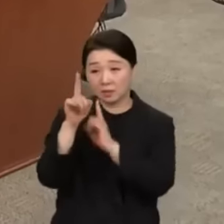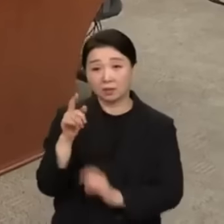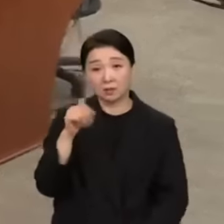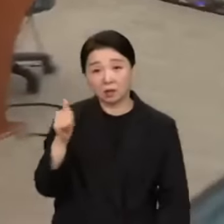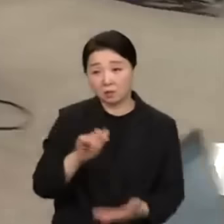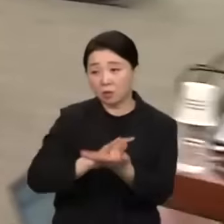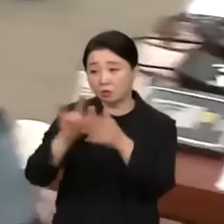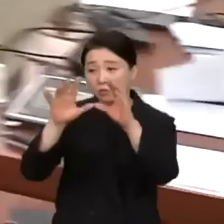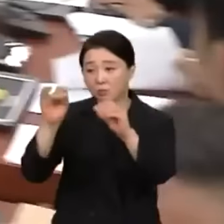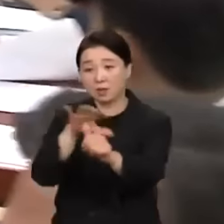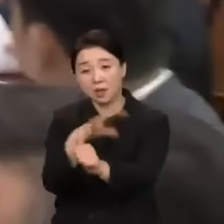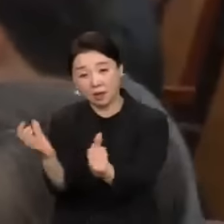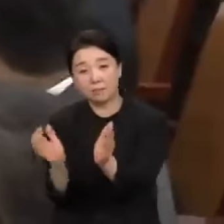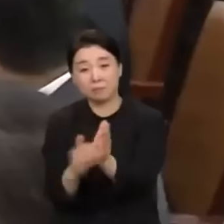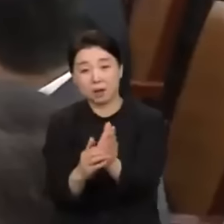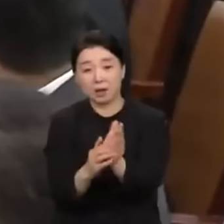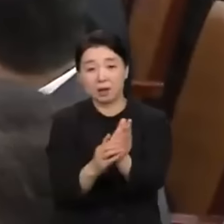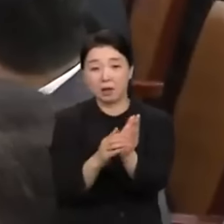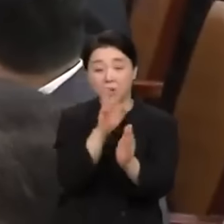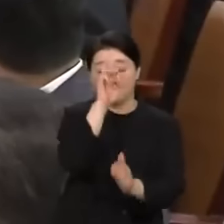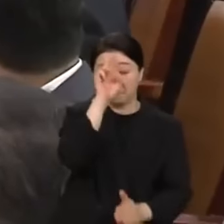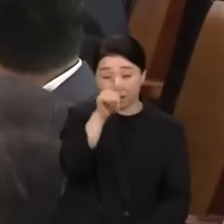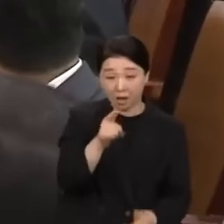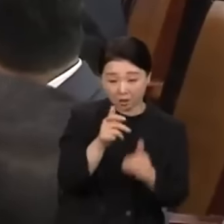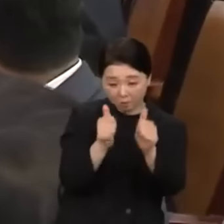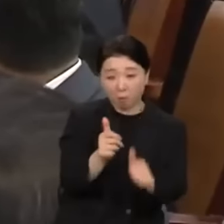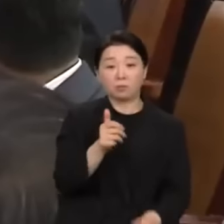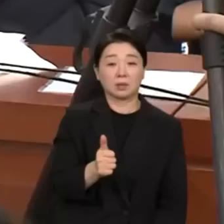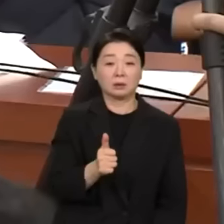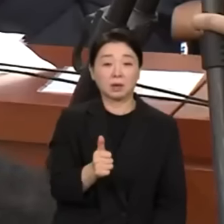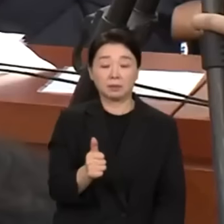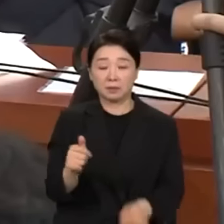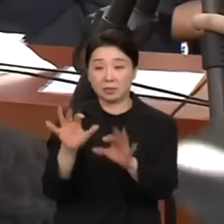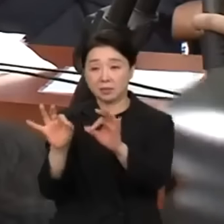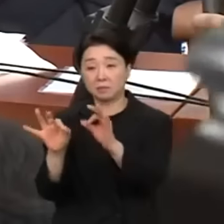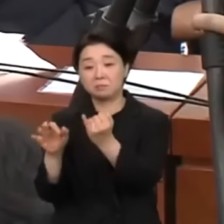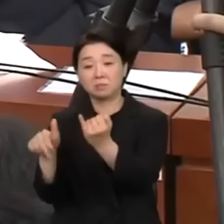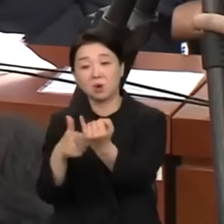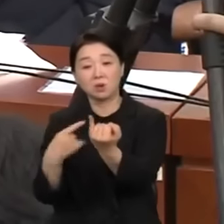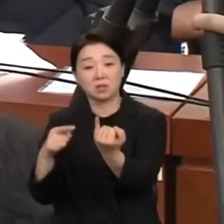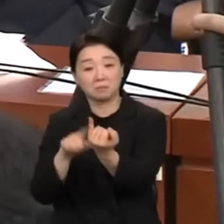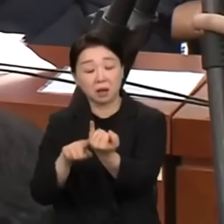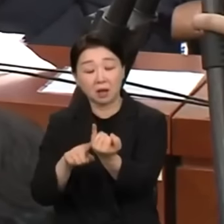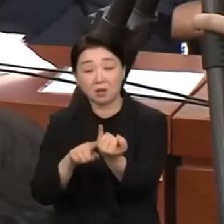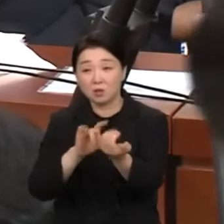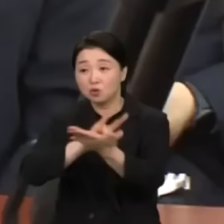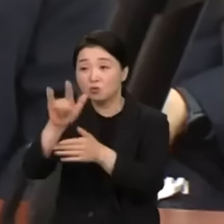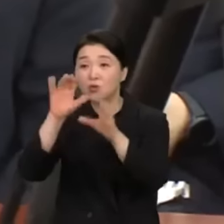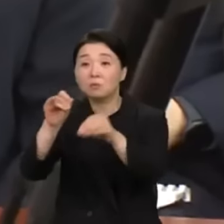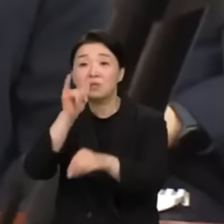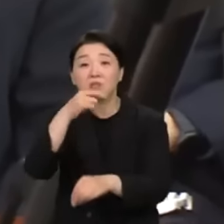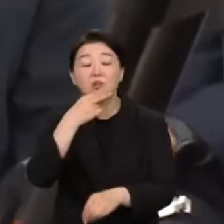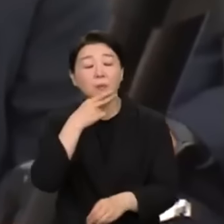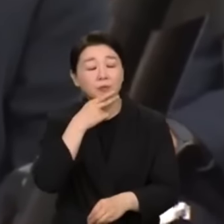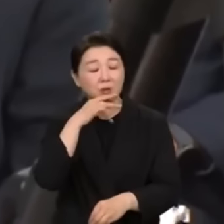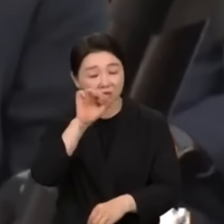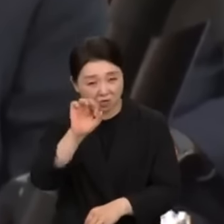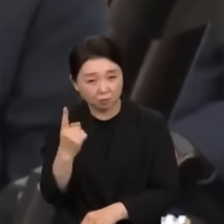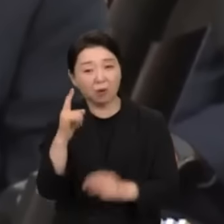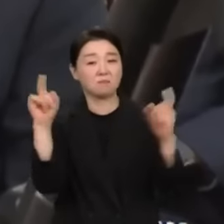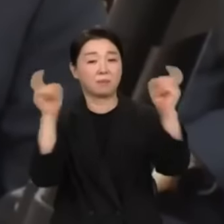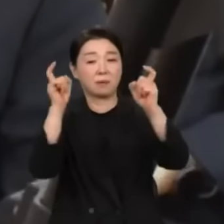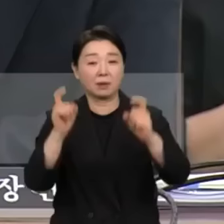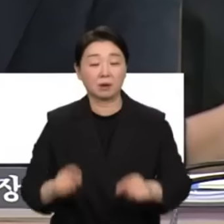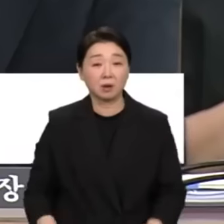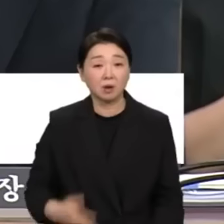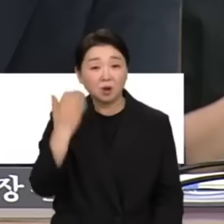금지 조치를 해제했던 박성재 법무장관은 김건희 여사도 출국 금지했느냐는 질문을 받고 설전을 벌였습니다.